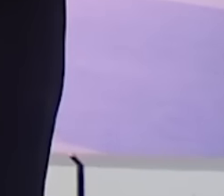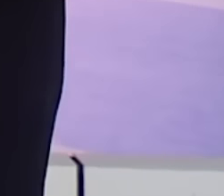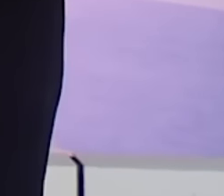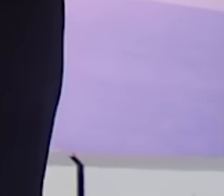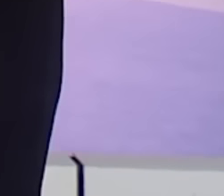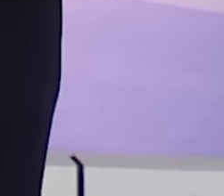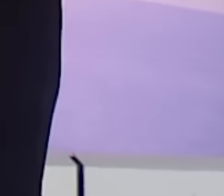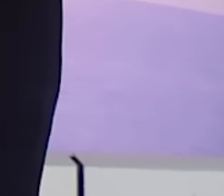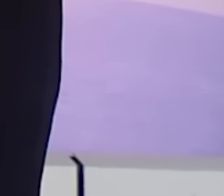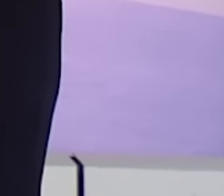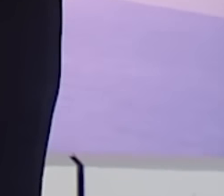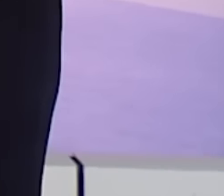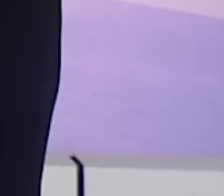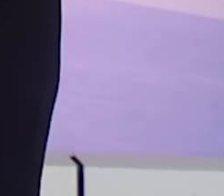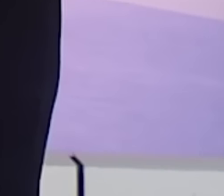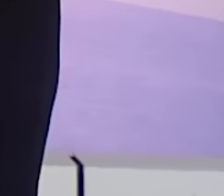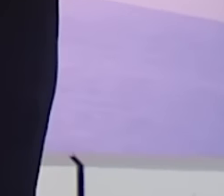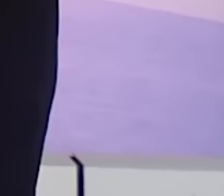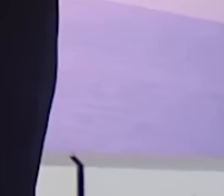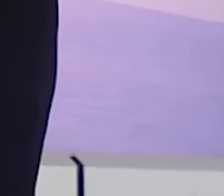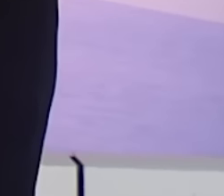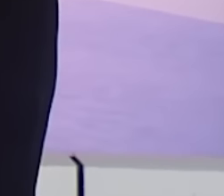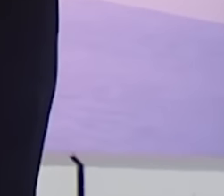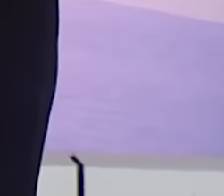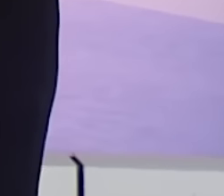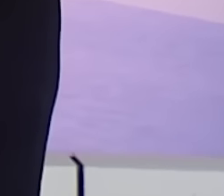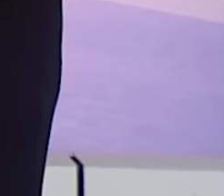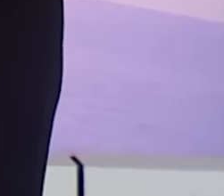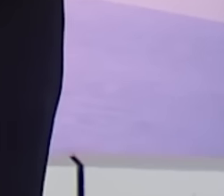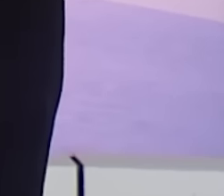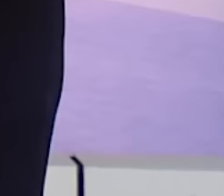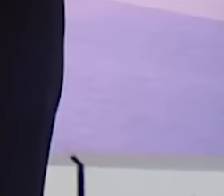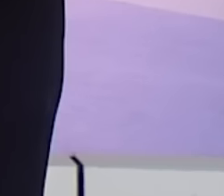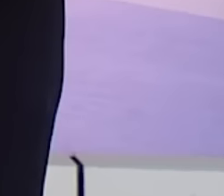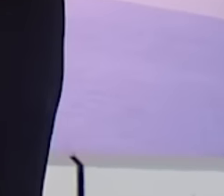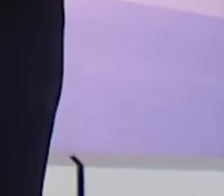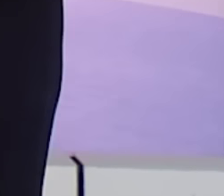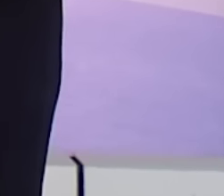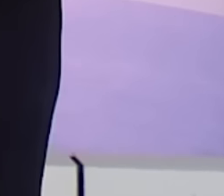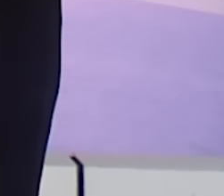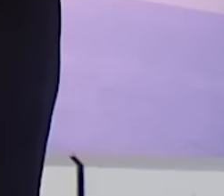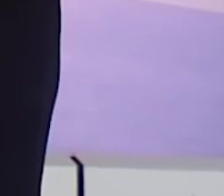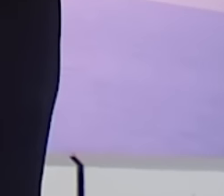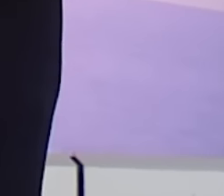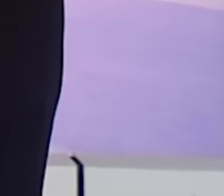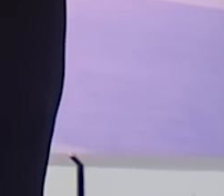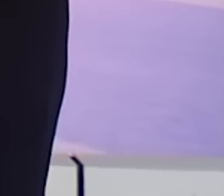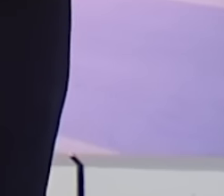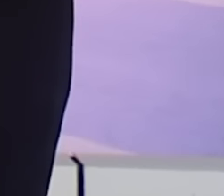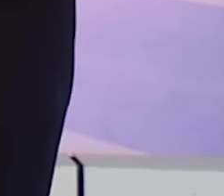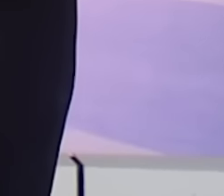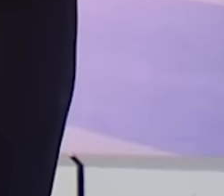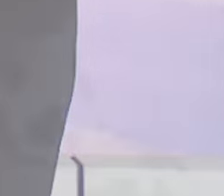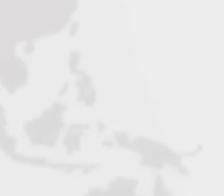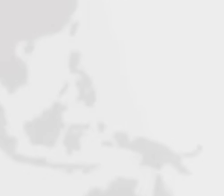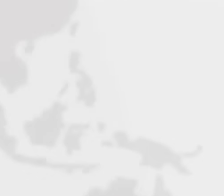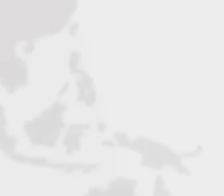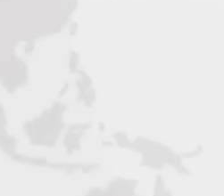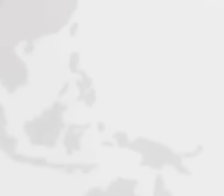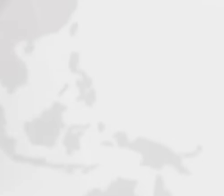Mga kapuso, maging una sa saksi. Mag-subscribe sa GMA Integrated News sa YouTube para sa iba't ibang balita.